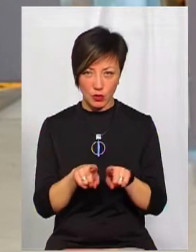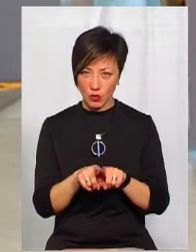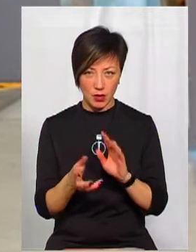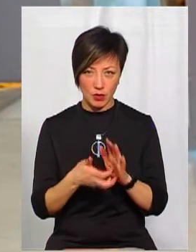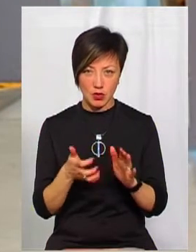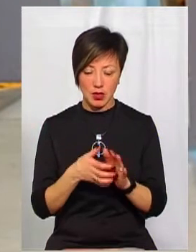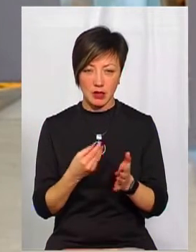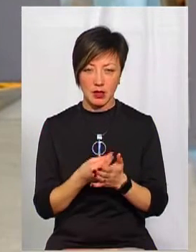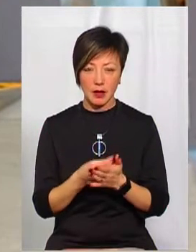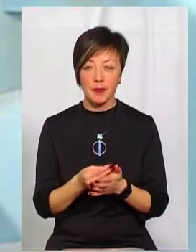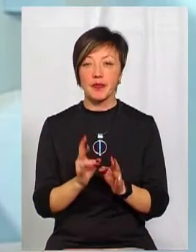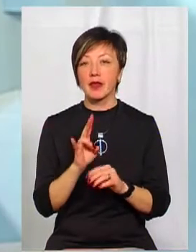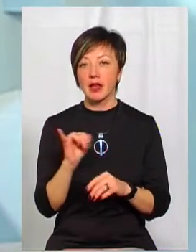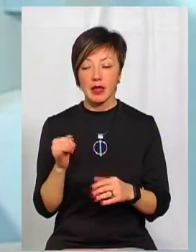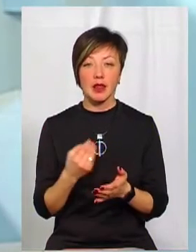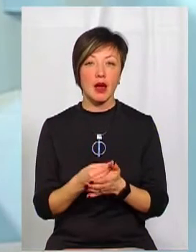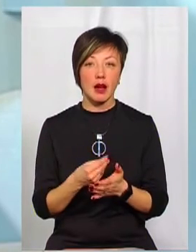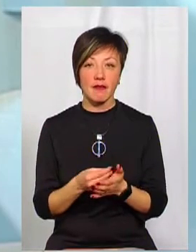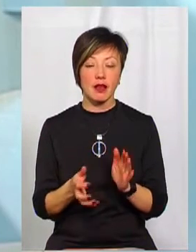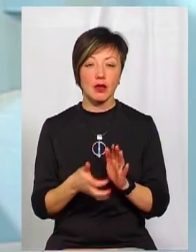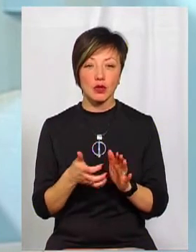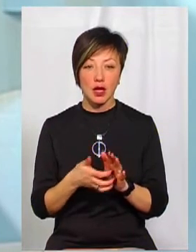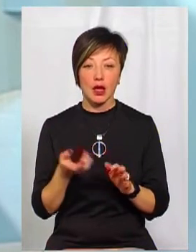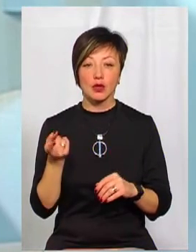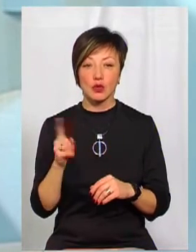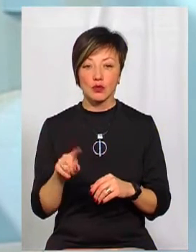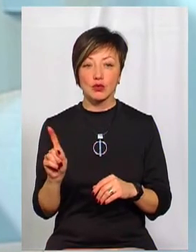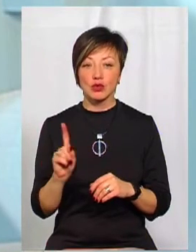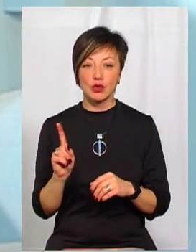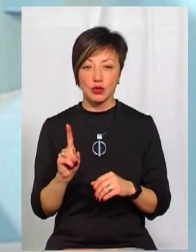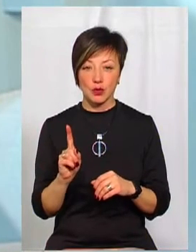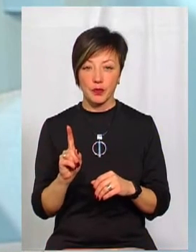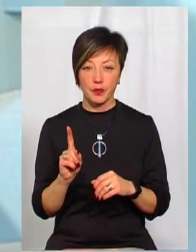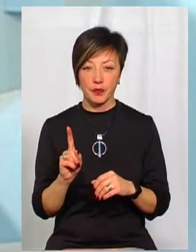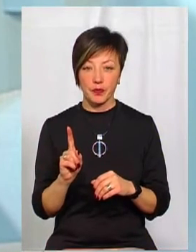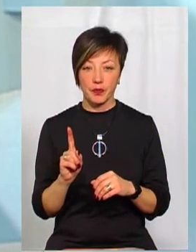недостатній цей тариф? Ні, тариф недостатній, тому що